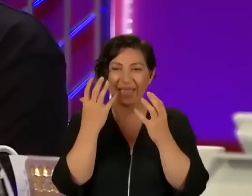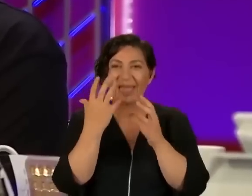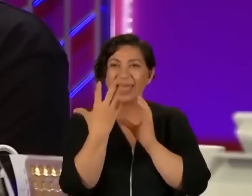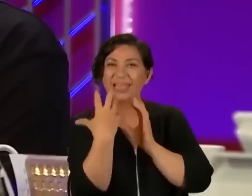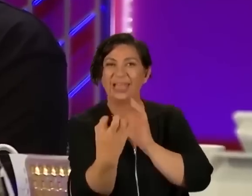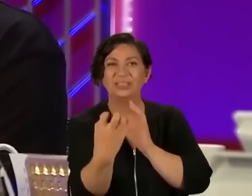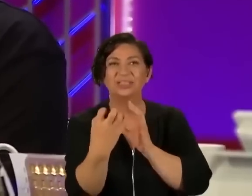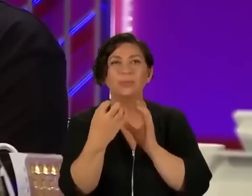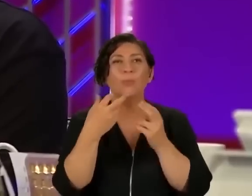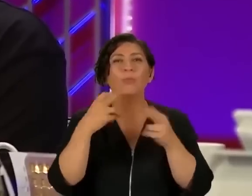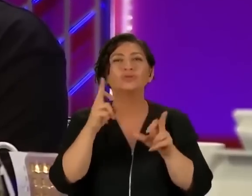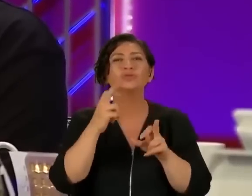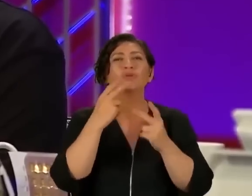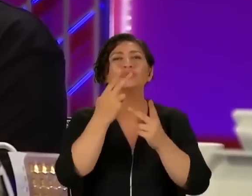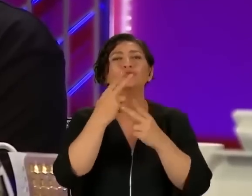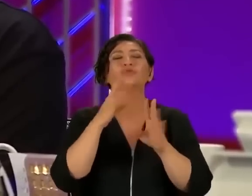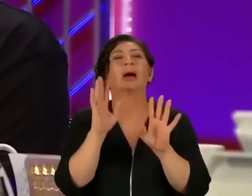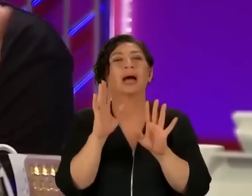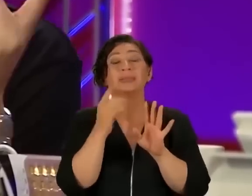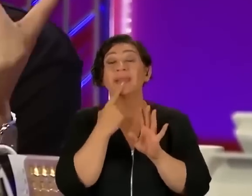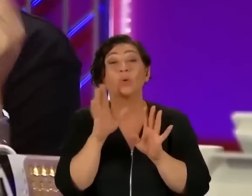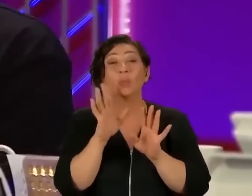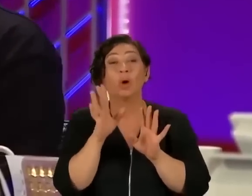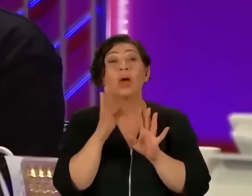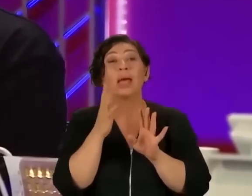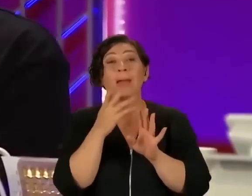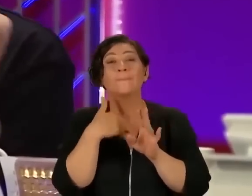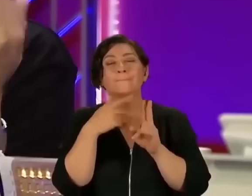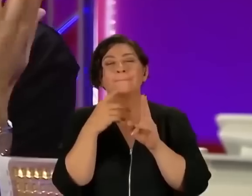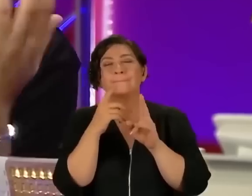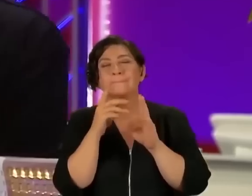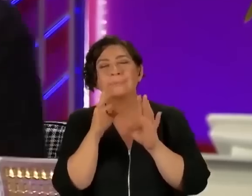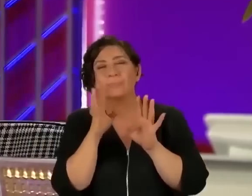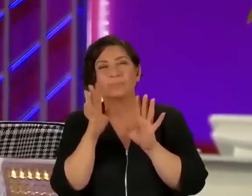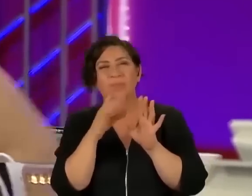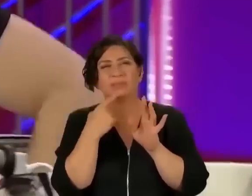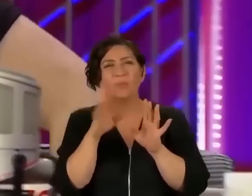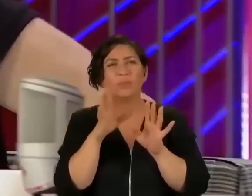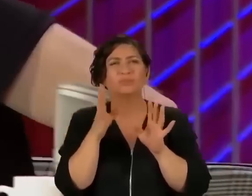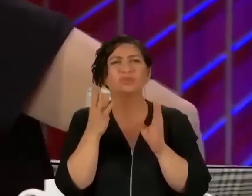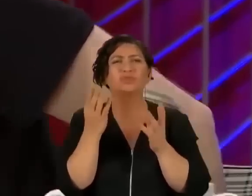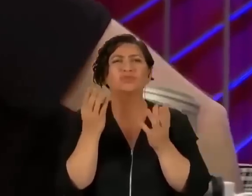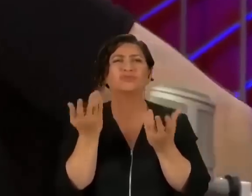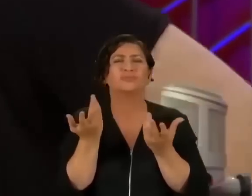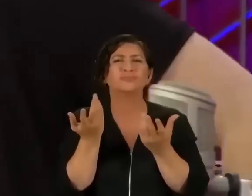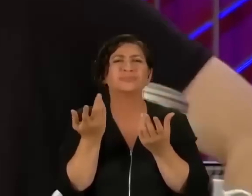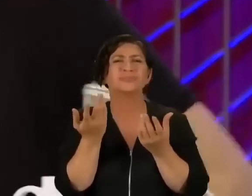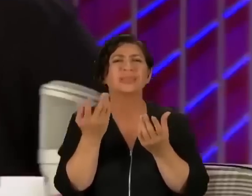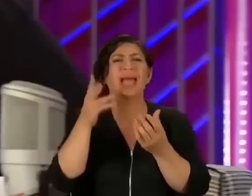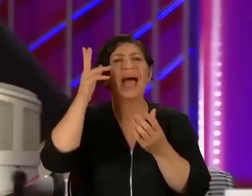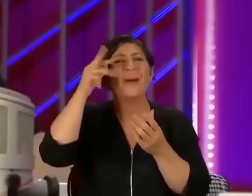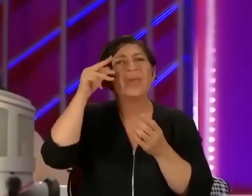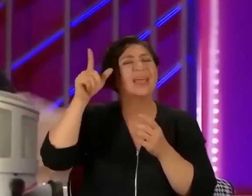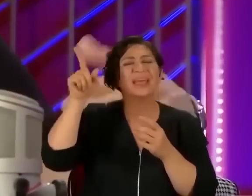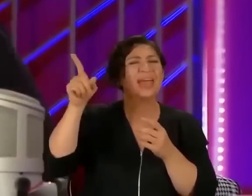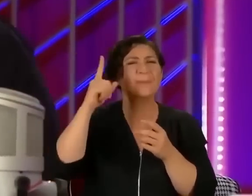ver. Boş konuşma iki saat gösteri yapıyorsan diyorsun. Demiyor. Ona benzer aksine bir şey aldı. Demiyor. Ama aksine çok da, demiyor. Çok da şey değil abi. Hani böyle hayır, çok, hiç,